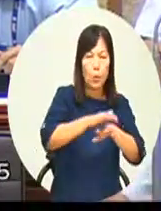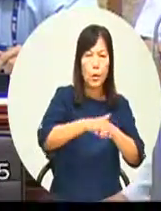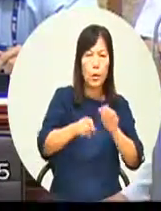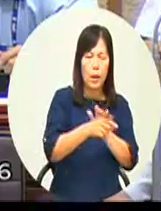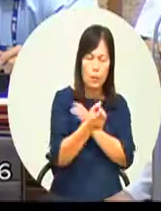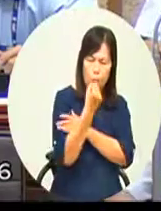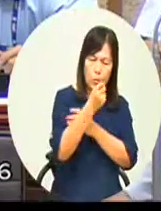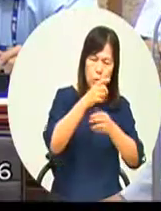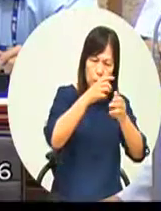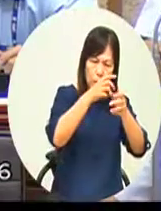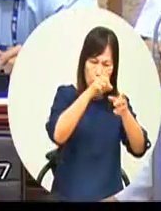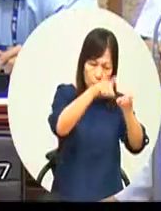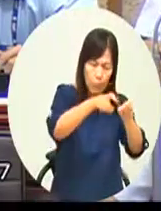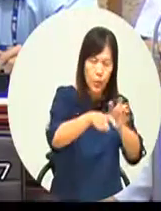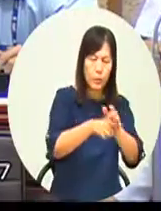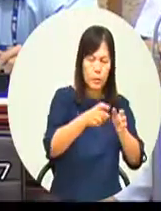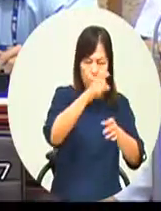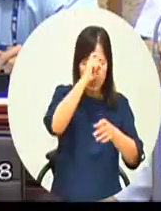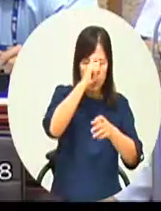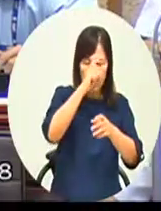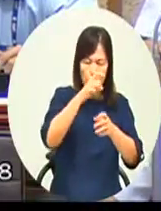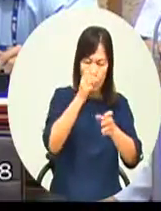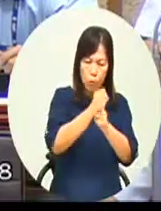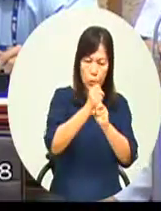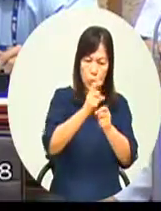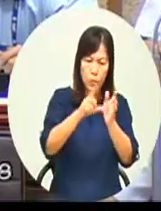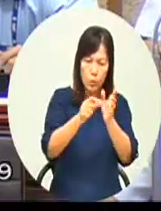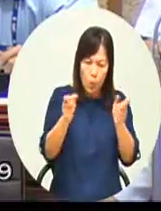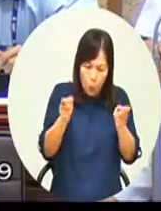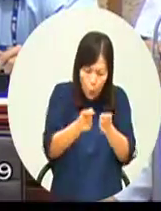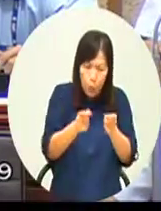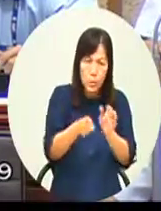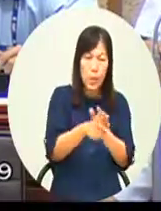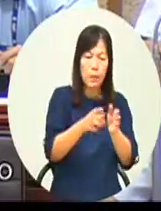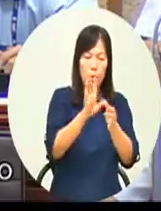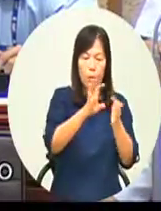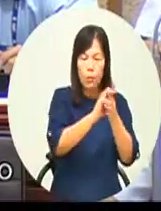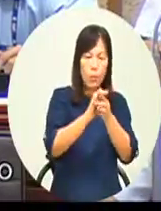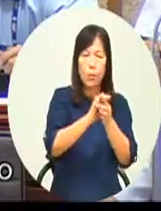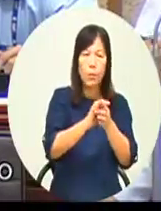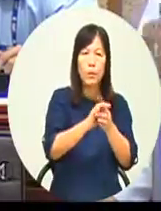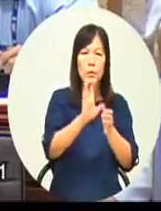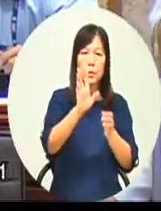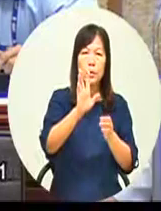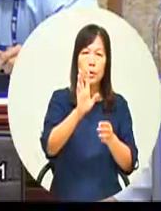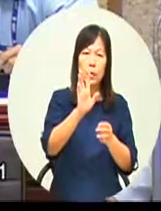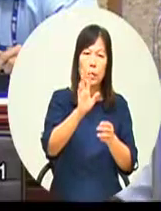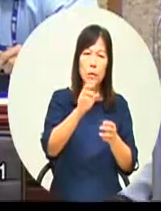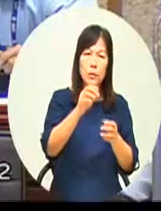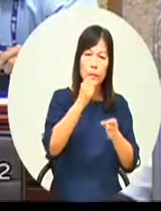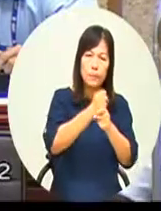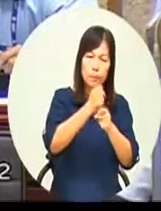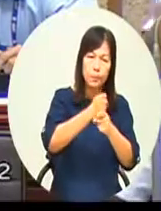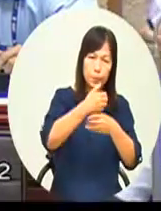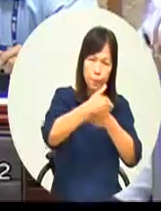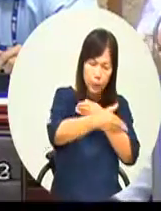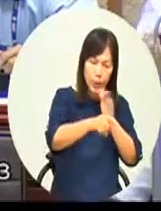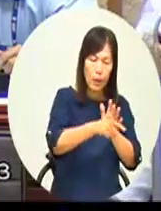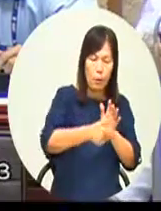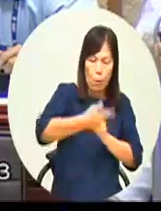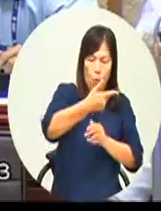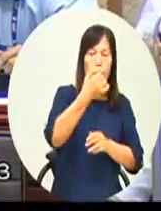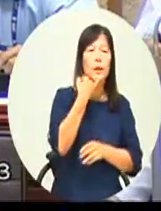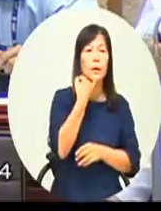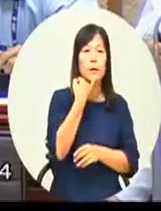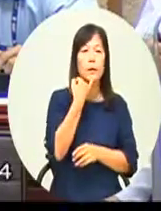分，希望把行政作业流程缩短，那让整个相关的这些工程的部分可以加速，所以